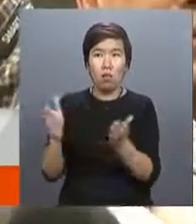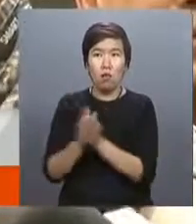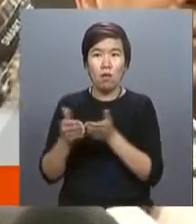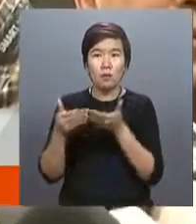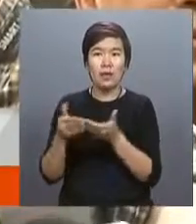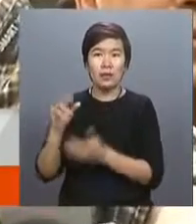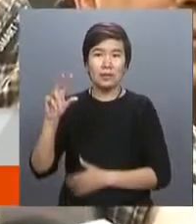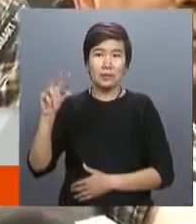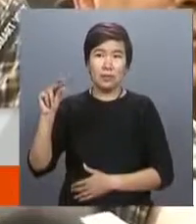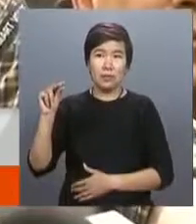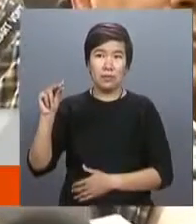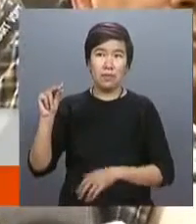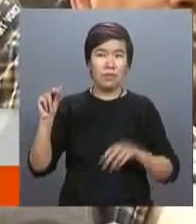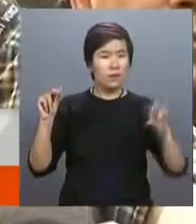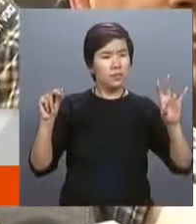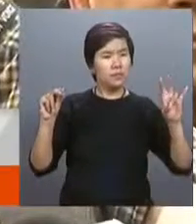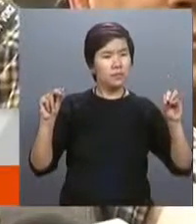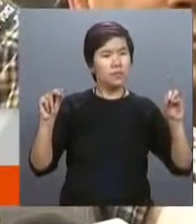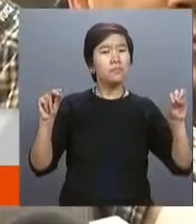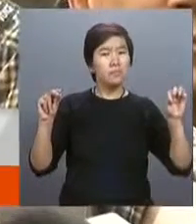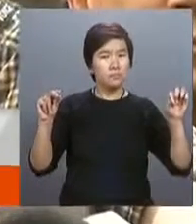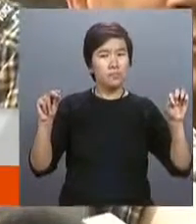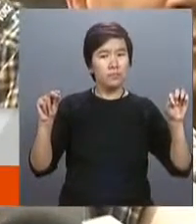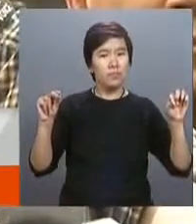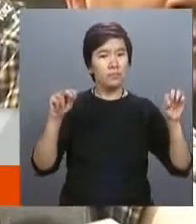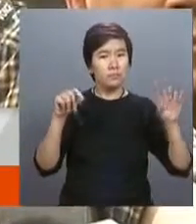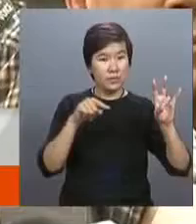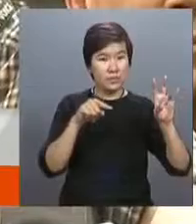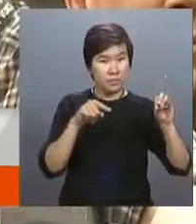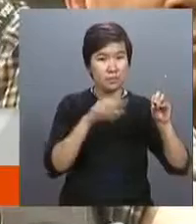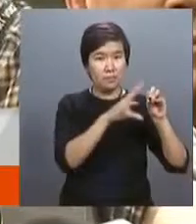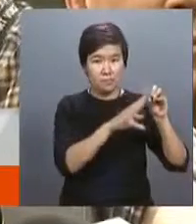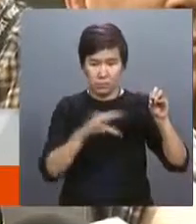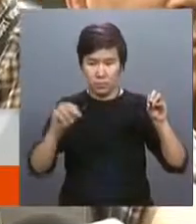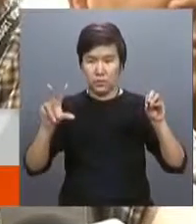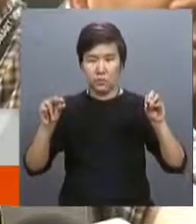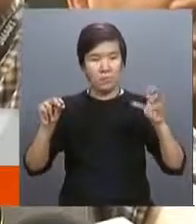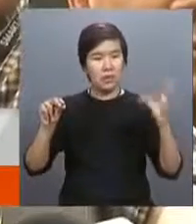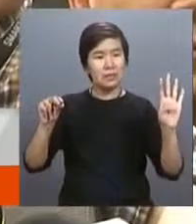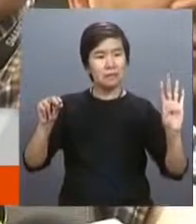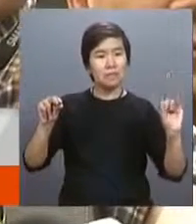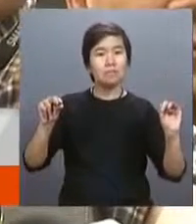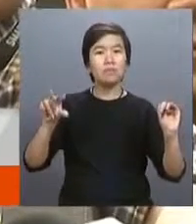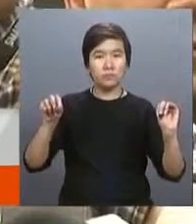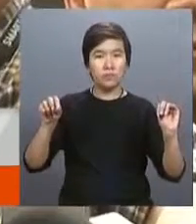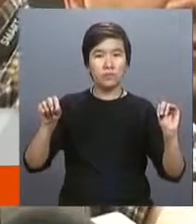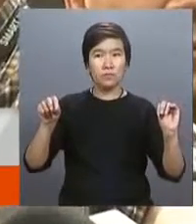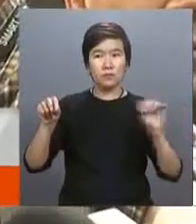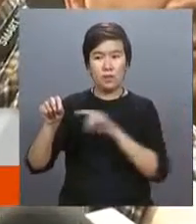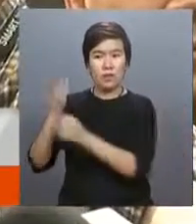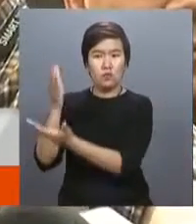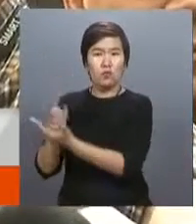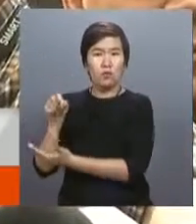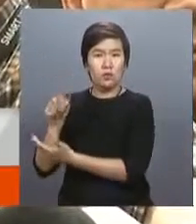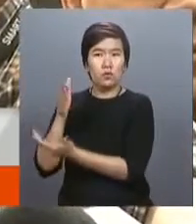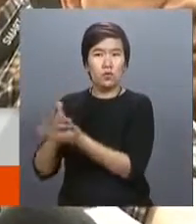นะครับจากจำนวนทั้งหมด60กว่าลำขณะนี้ก็ได้ประสานให้บริษัทนั้นหยุดเดินนะครับ